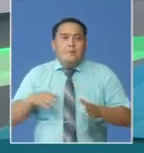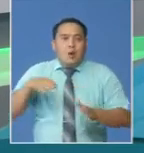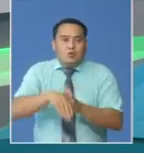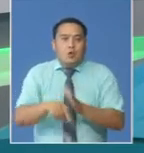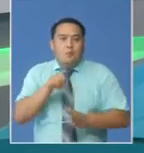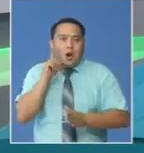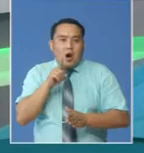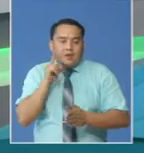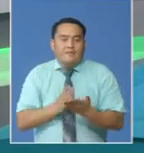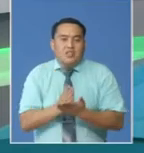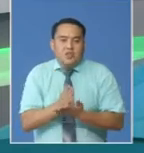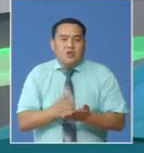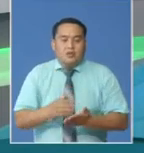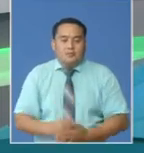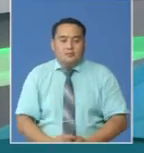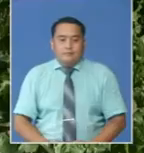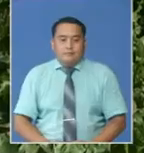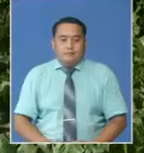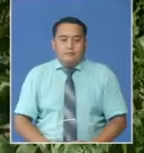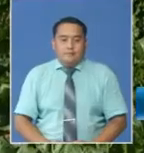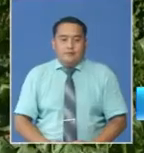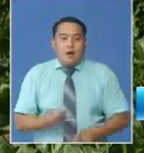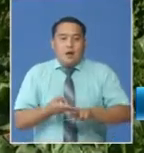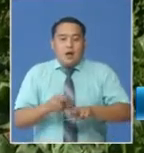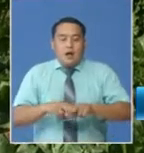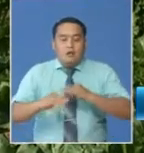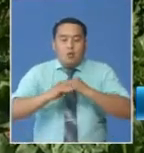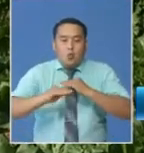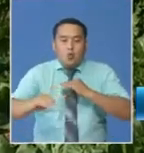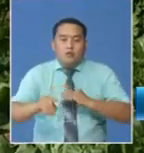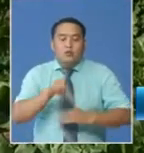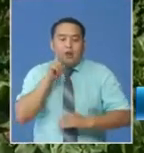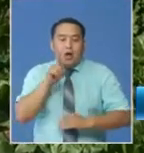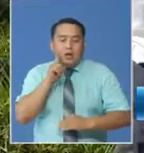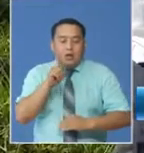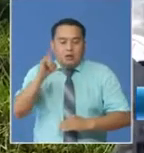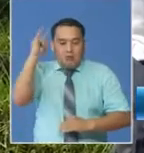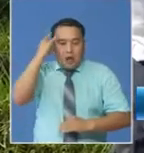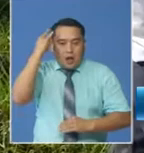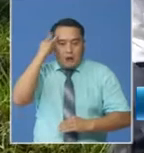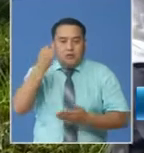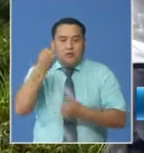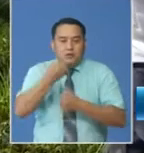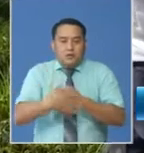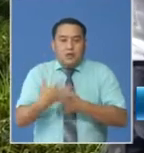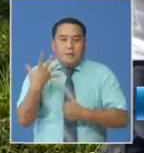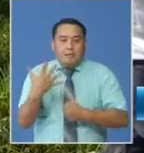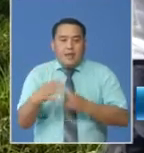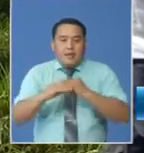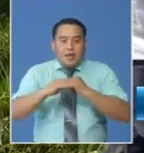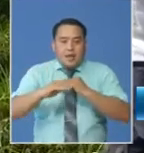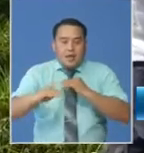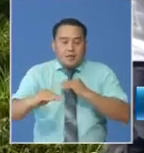подключились молодежь и ветераны. Этот участок Сарканского молодежного ресурсного центра. Территория в 5 гектаров засеяна